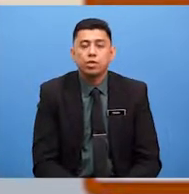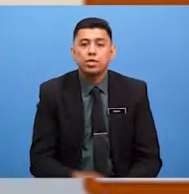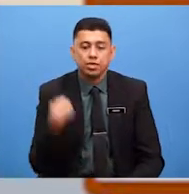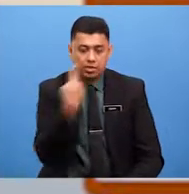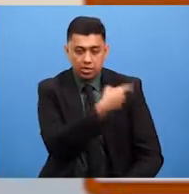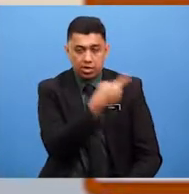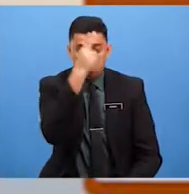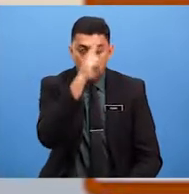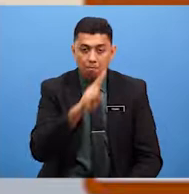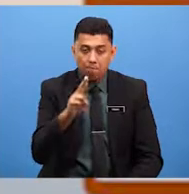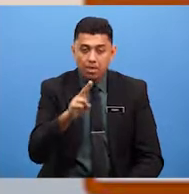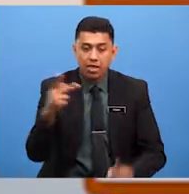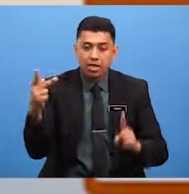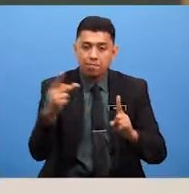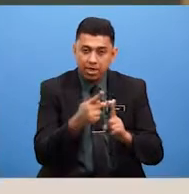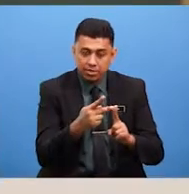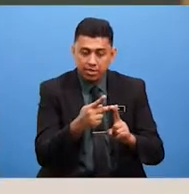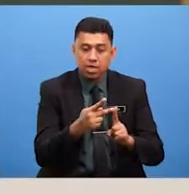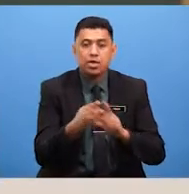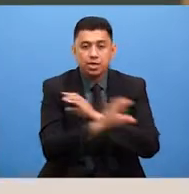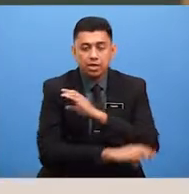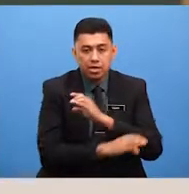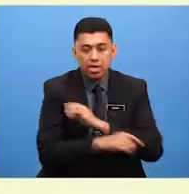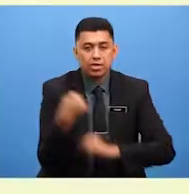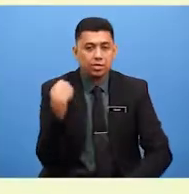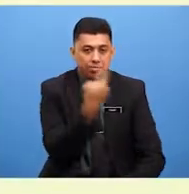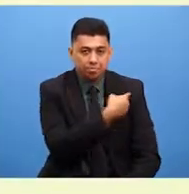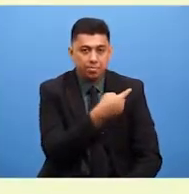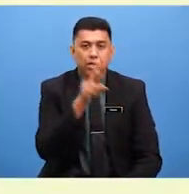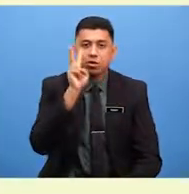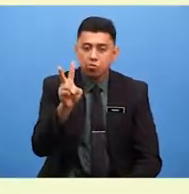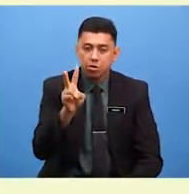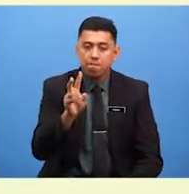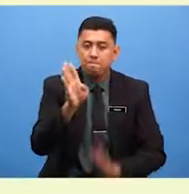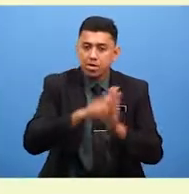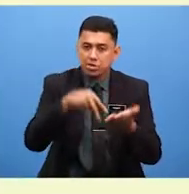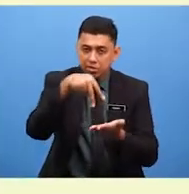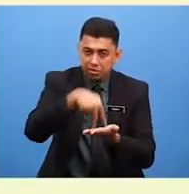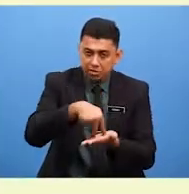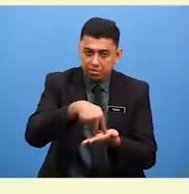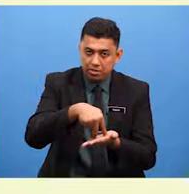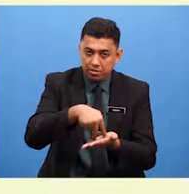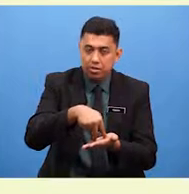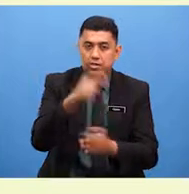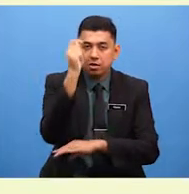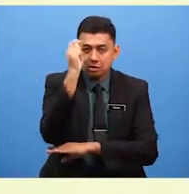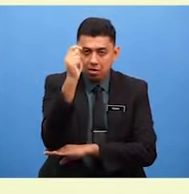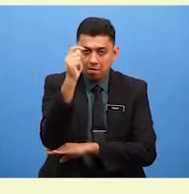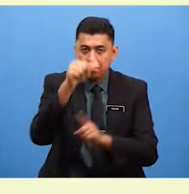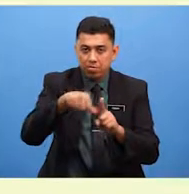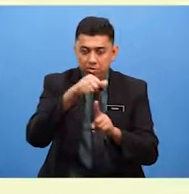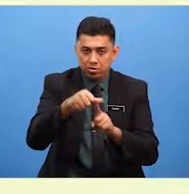kita? Mari kita belajar. Pertama, berdiri tegak dan tangan di sisi